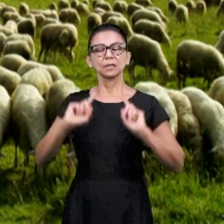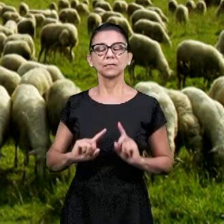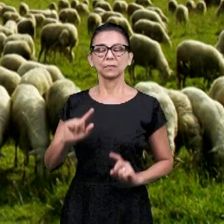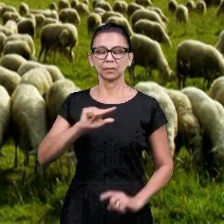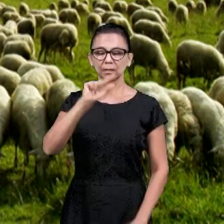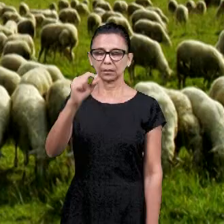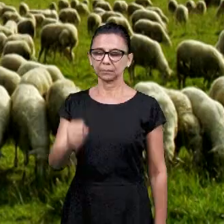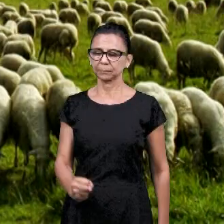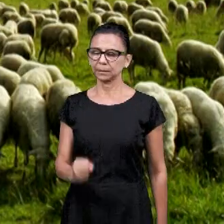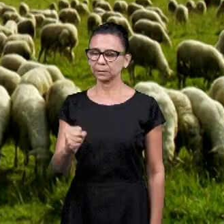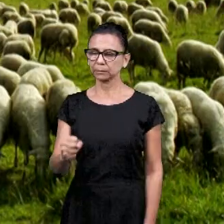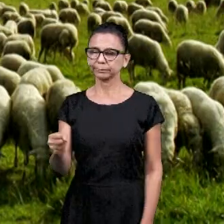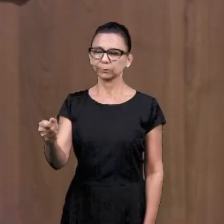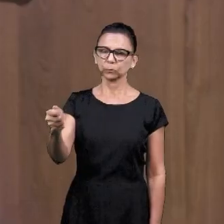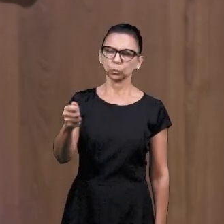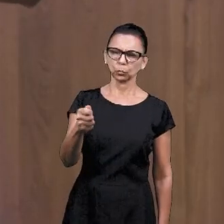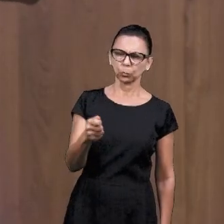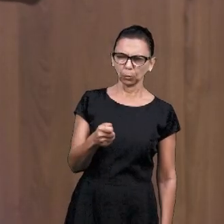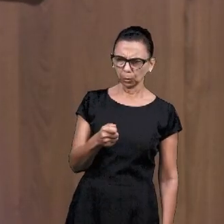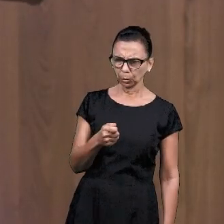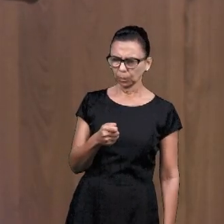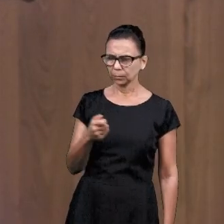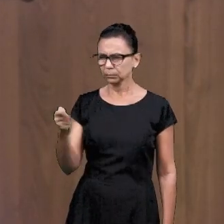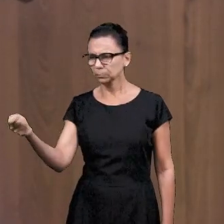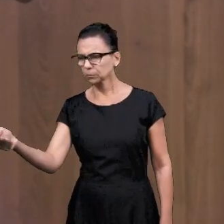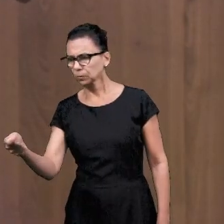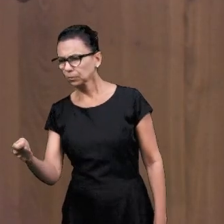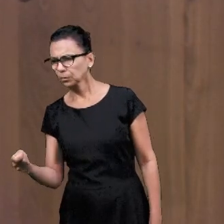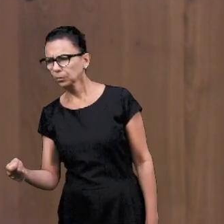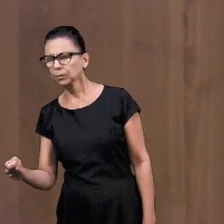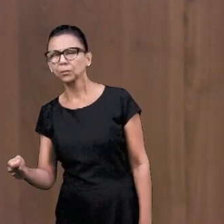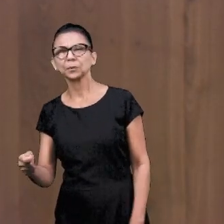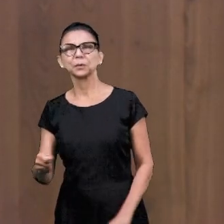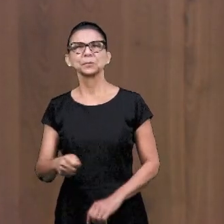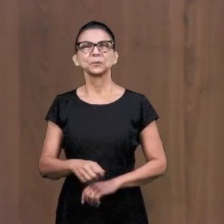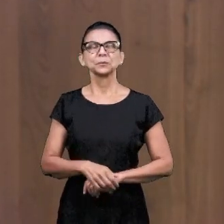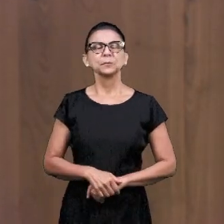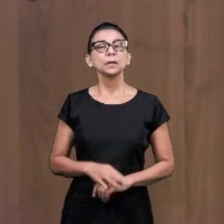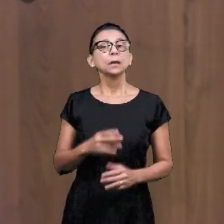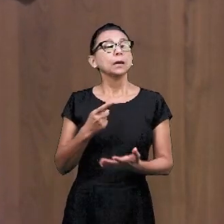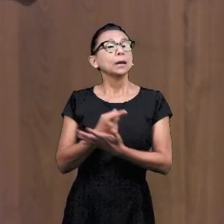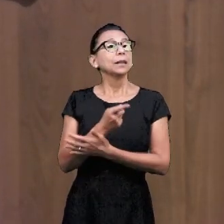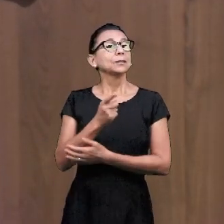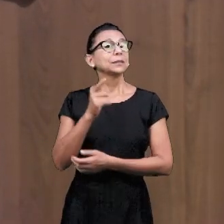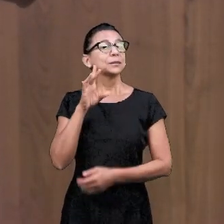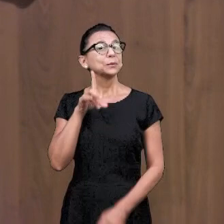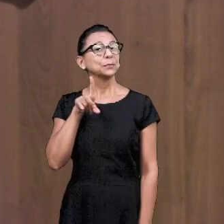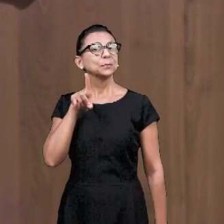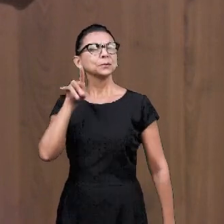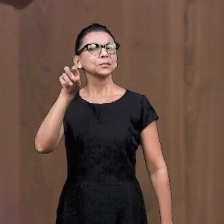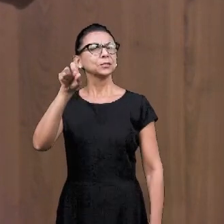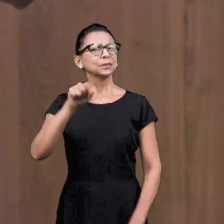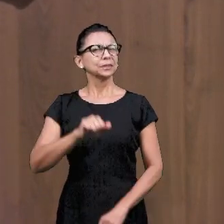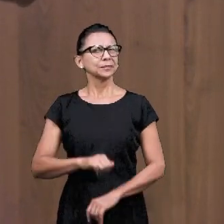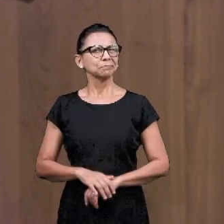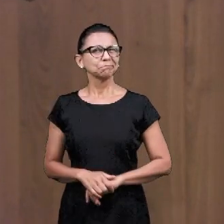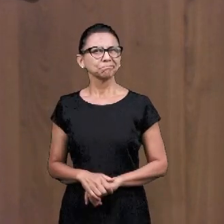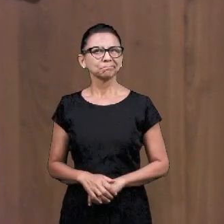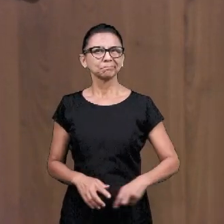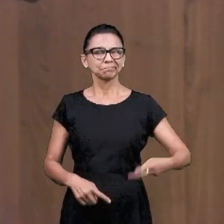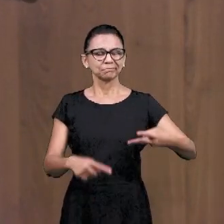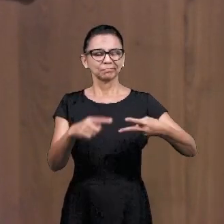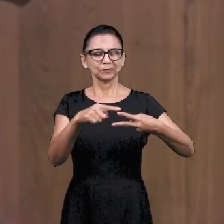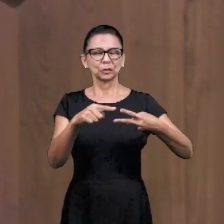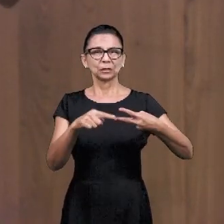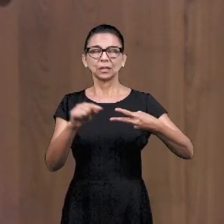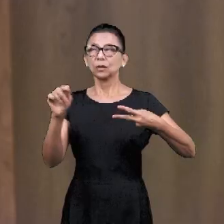Abel, il était un berger de brebis. Il avait cette occupation